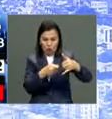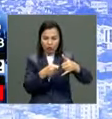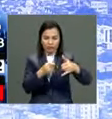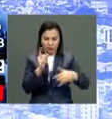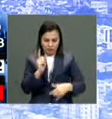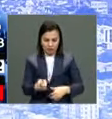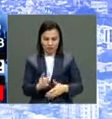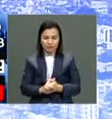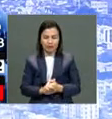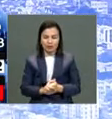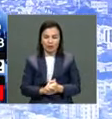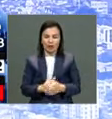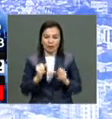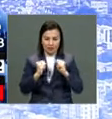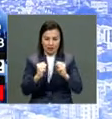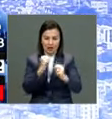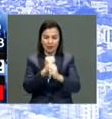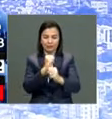นะครับเราก็ได้พยายามนะครับทำอยู่นะครับส่วนในเรื่องของแพทฟอร์มนะครับก็มีคนใช้เยอะแยะนะครับอย่างที่เราเห็นนะครับก็มีทั้งหลากหลายนะครับทั้ง